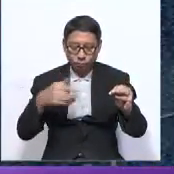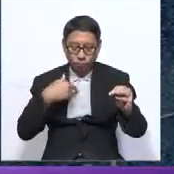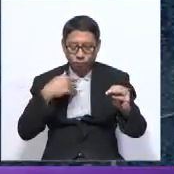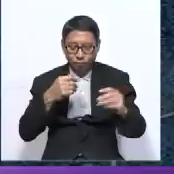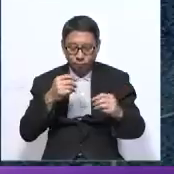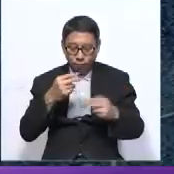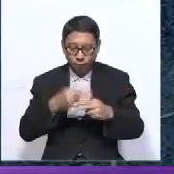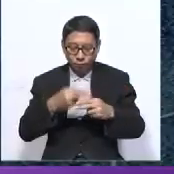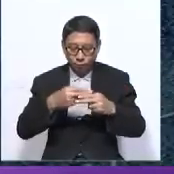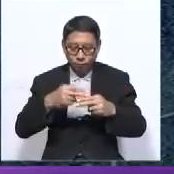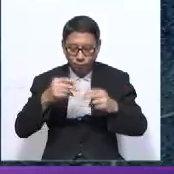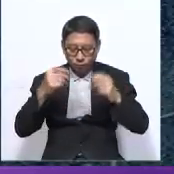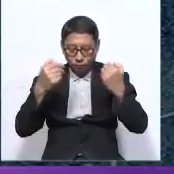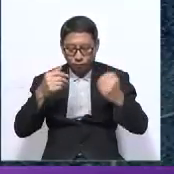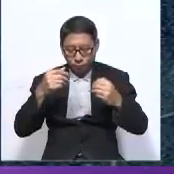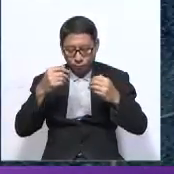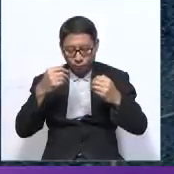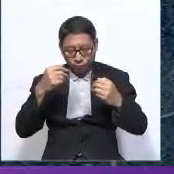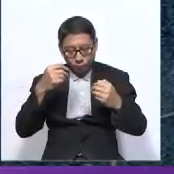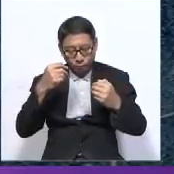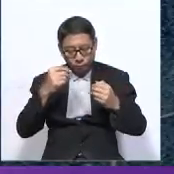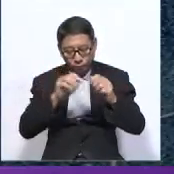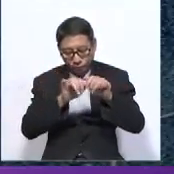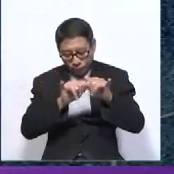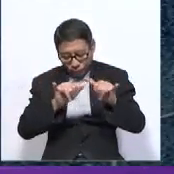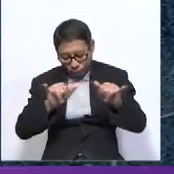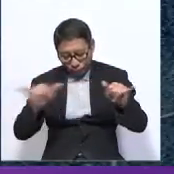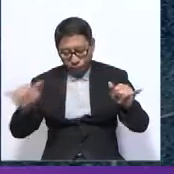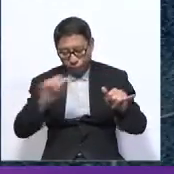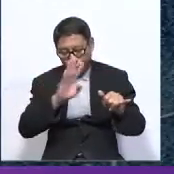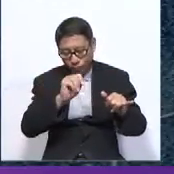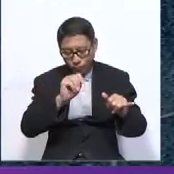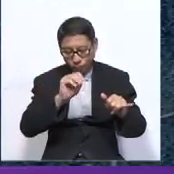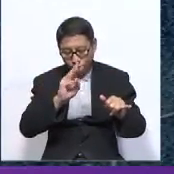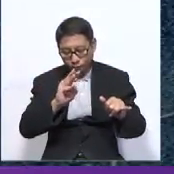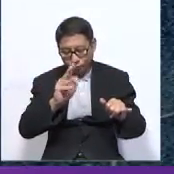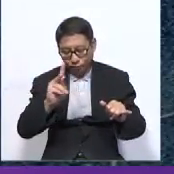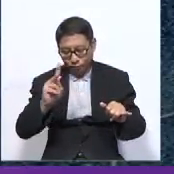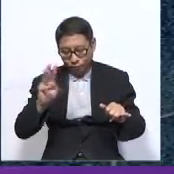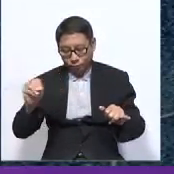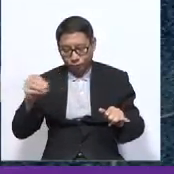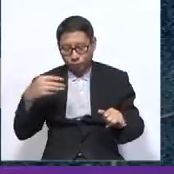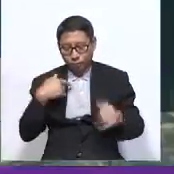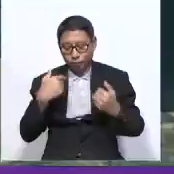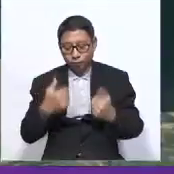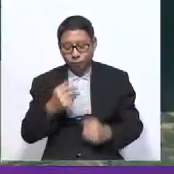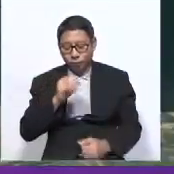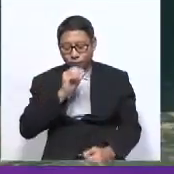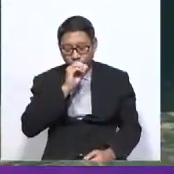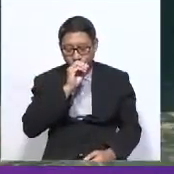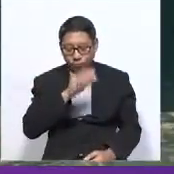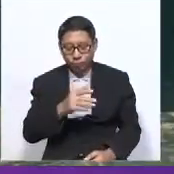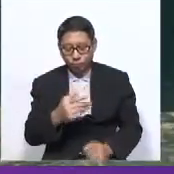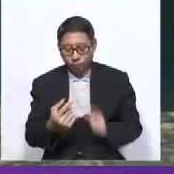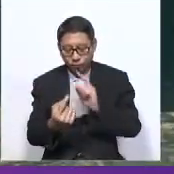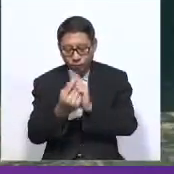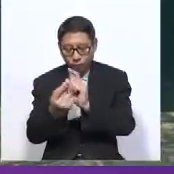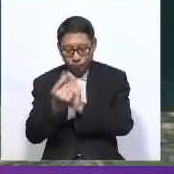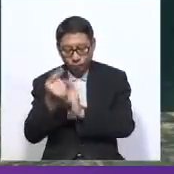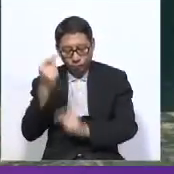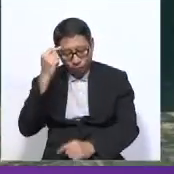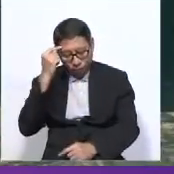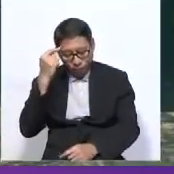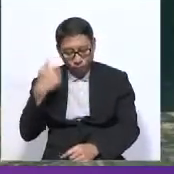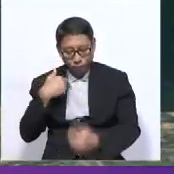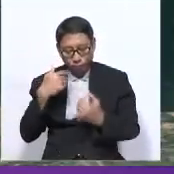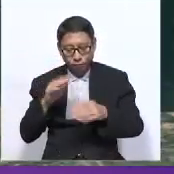ชื่อตอนวังน้ำเขียวดอนขวางนะคะซึ่งมีระยะทางประมาณ46กิโลเมตรด้วยกันเขาจะเรียกกันที่รู้จักกันดีเนี่ยนะค